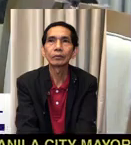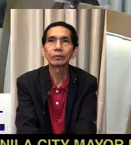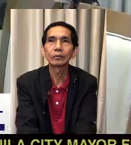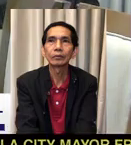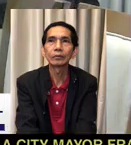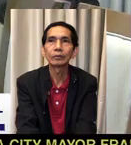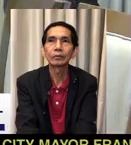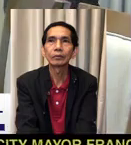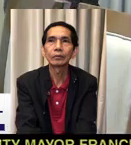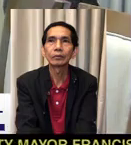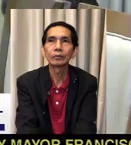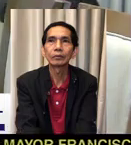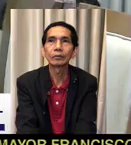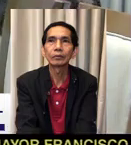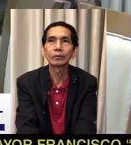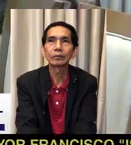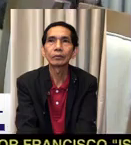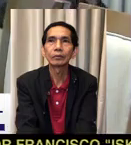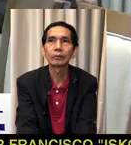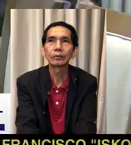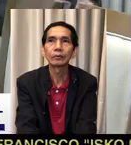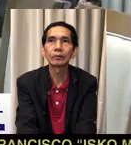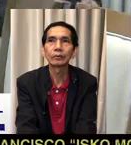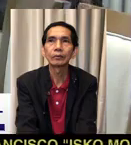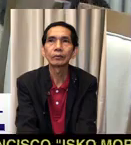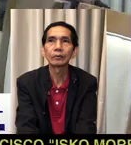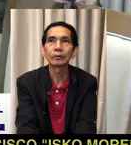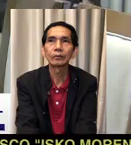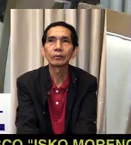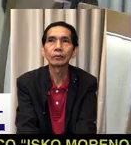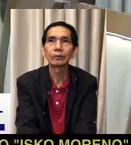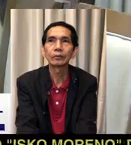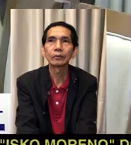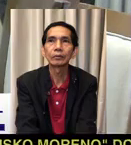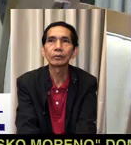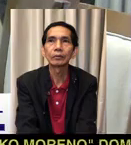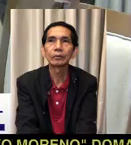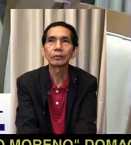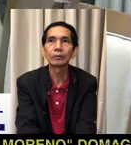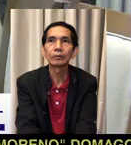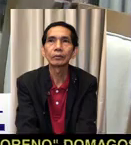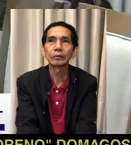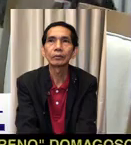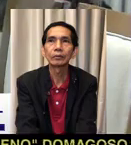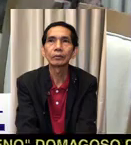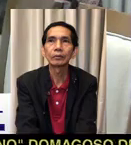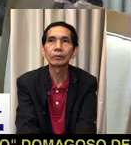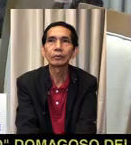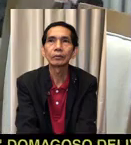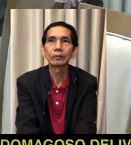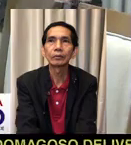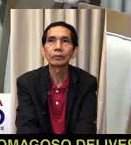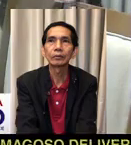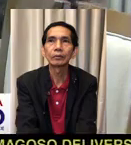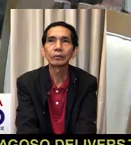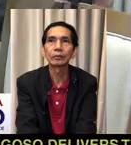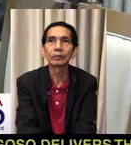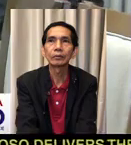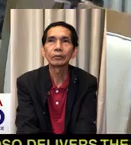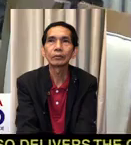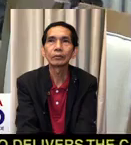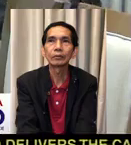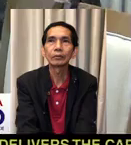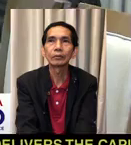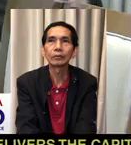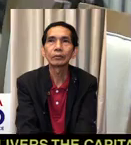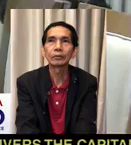ng iilan? Dapat. Ang sagot doon, dapat. Hindi po pwedeng hindi. Hindi po pwedeng